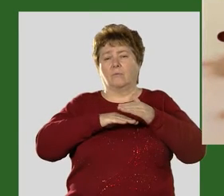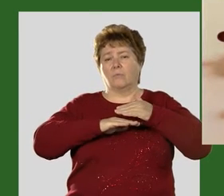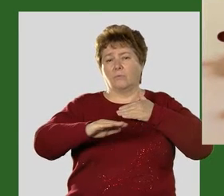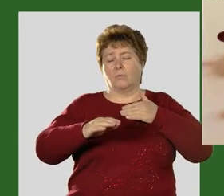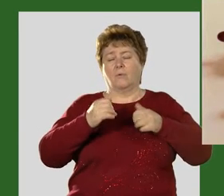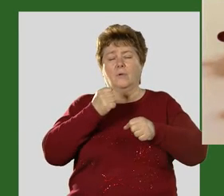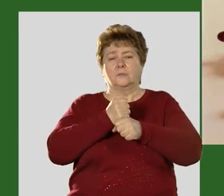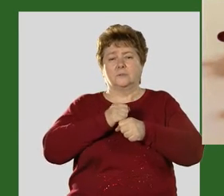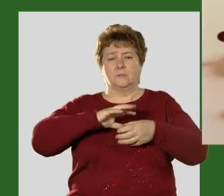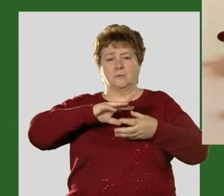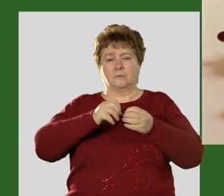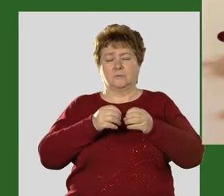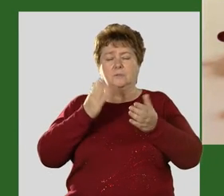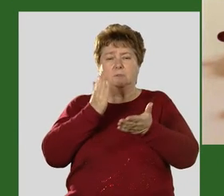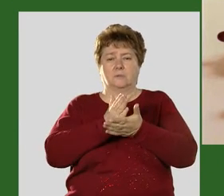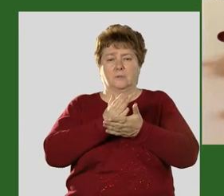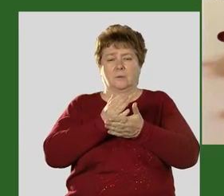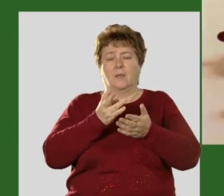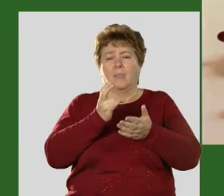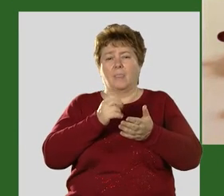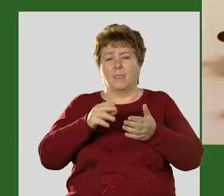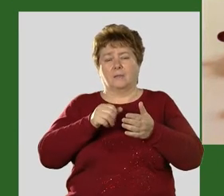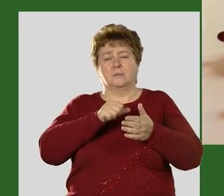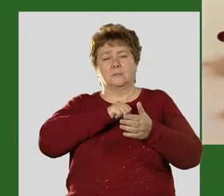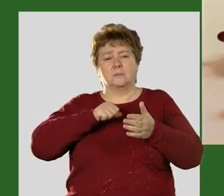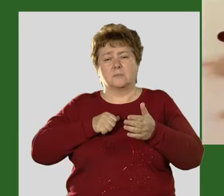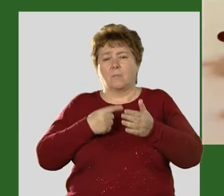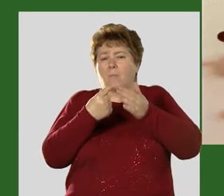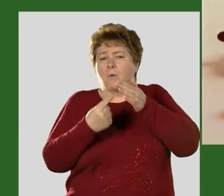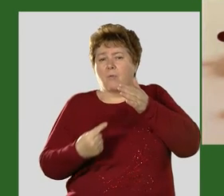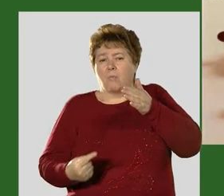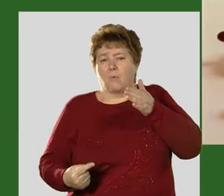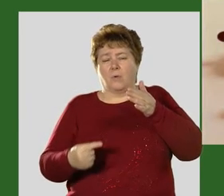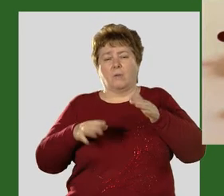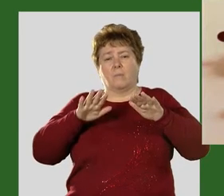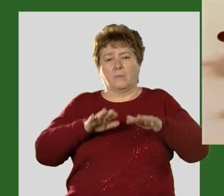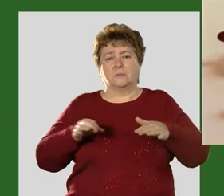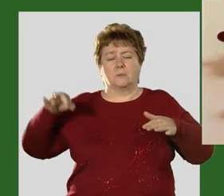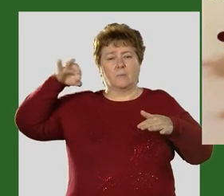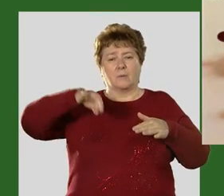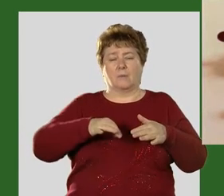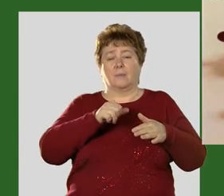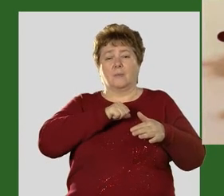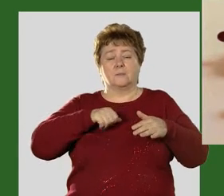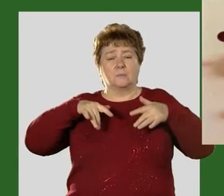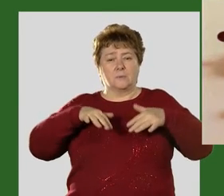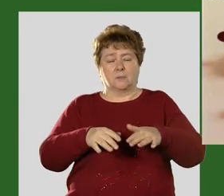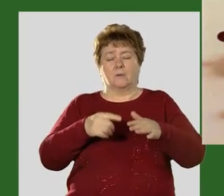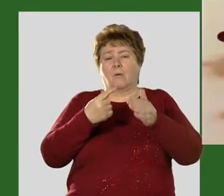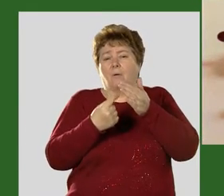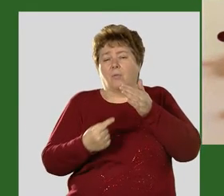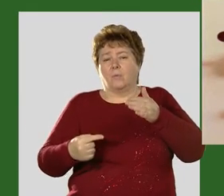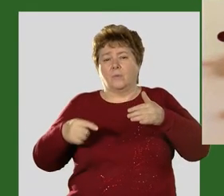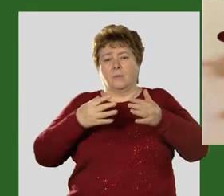он сделал вывод, что находится над самым глубоким местом в океане. На самом деле глубина дна